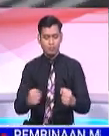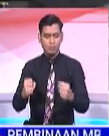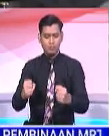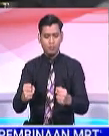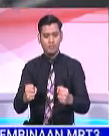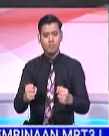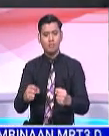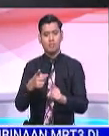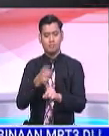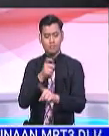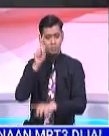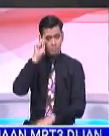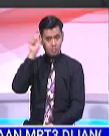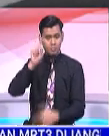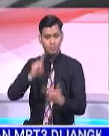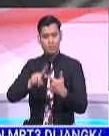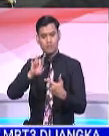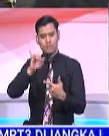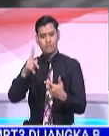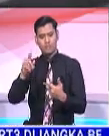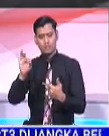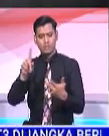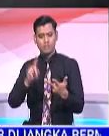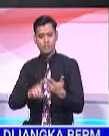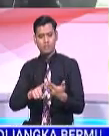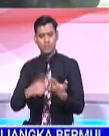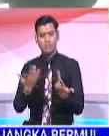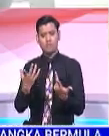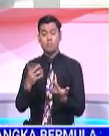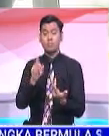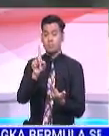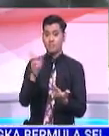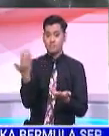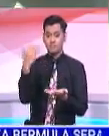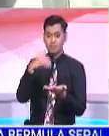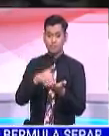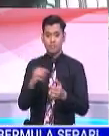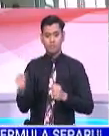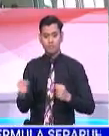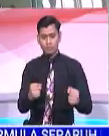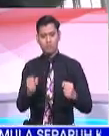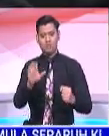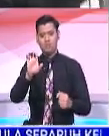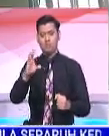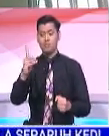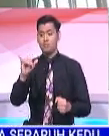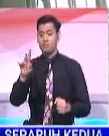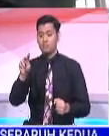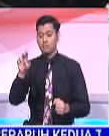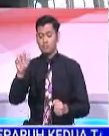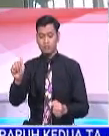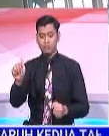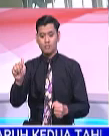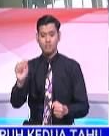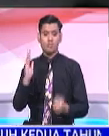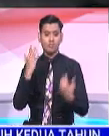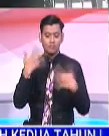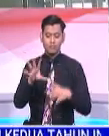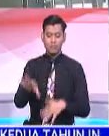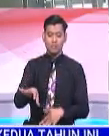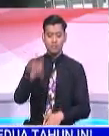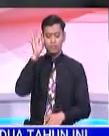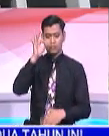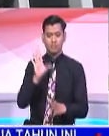Muhammad Safi'i, Zulfikri Zulkifli dan satu-satunya pelumba wanita Edina Nasuha Zainal Abidin telah